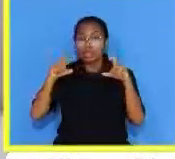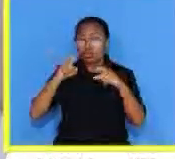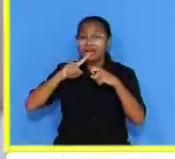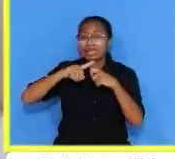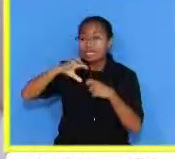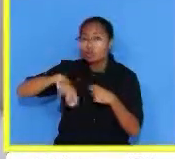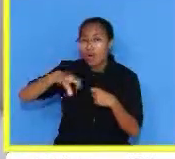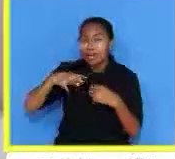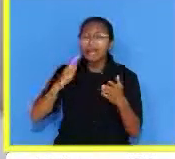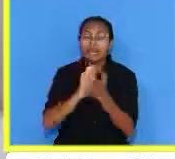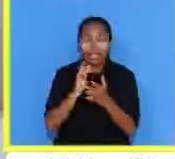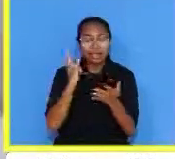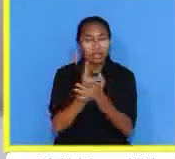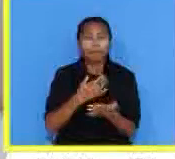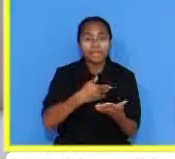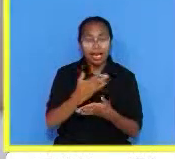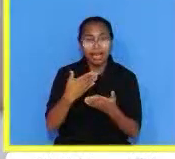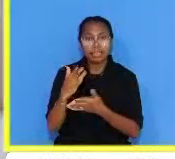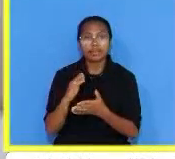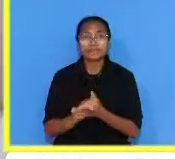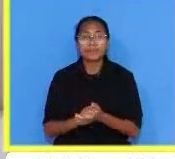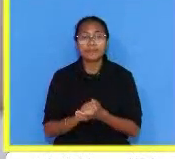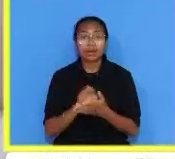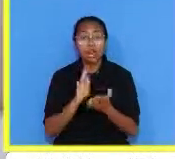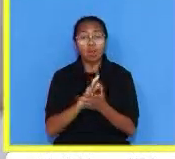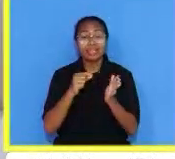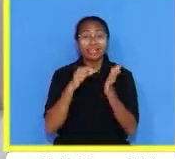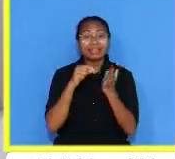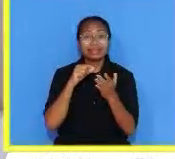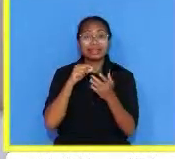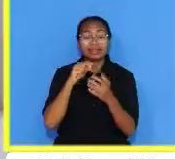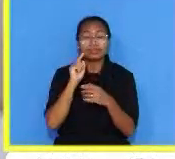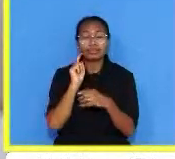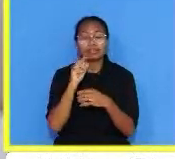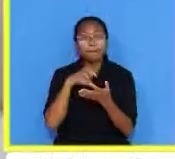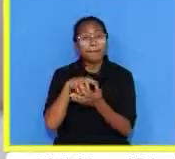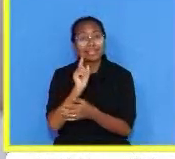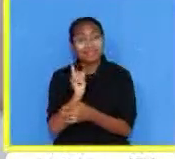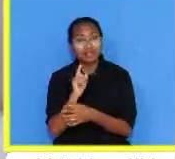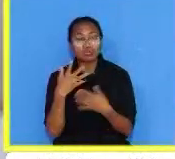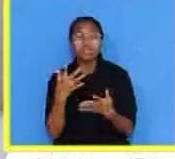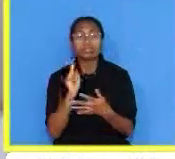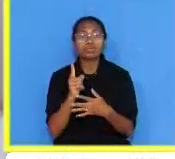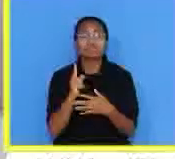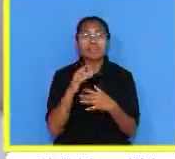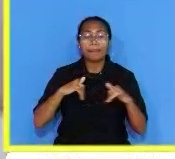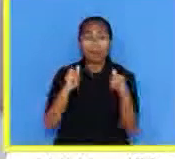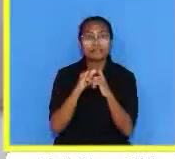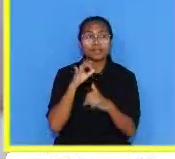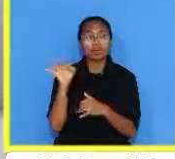akan dilayani. Kemudian kalau di titik-titik tertentu seperti yang kita lakukan di Kota